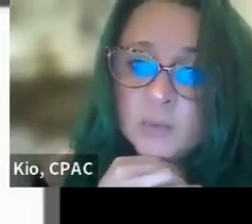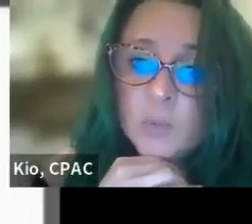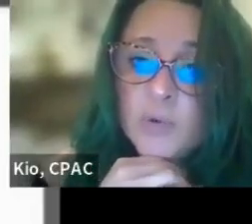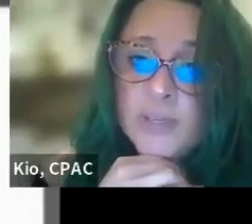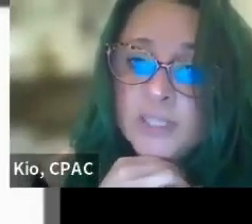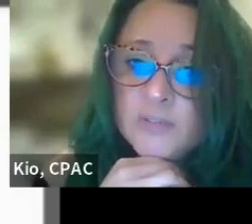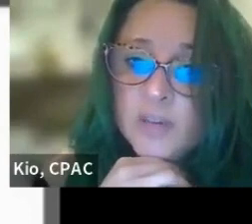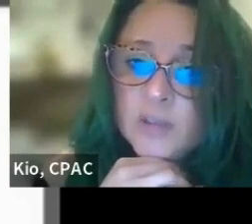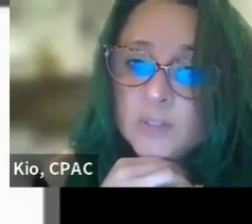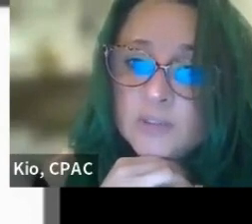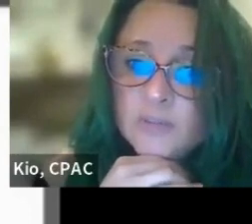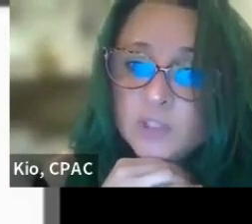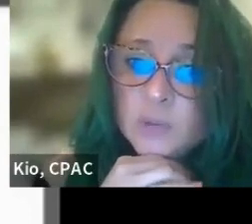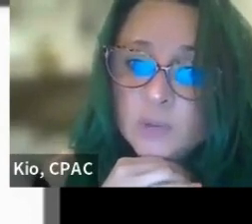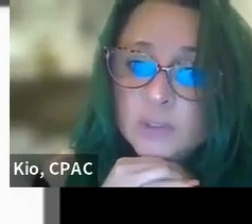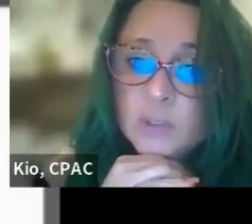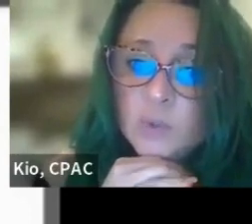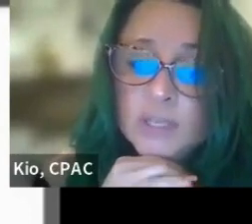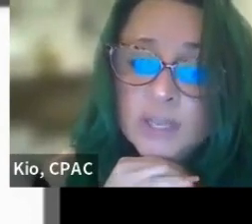来，